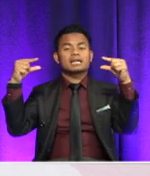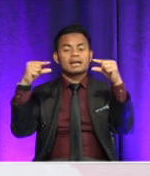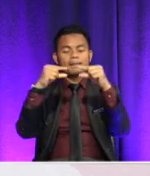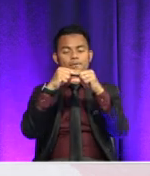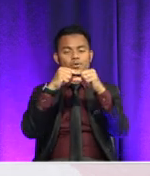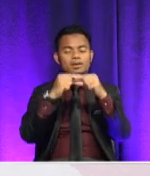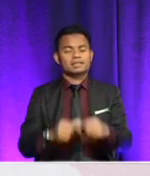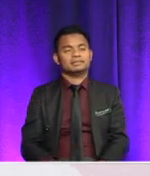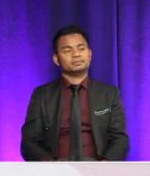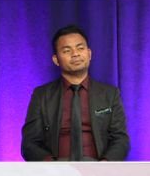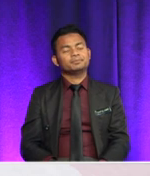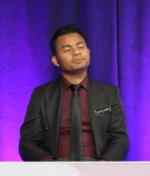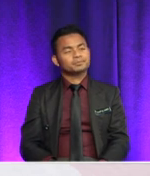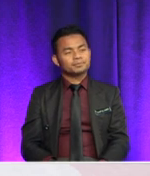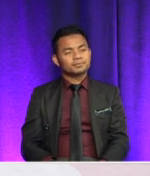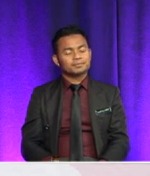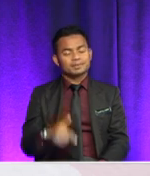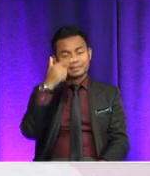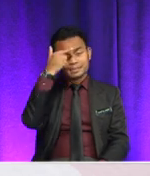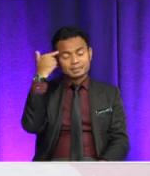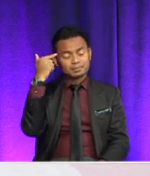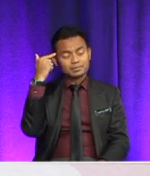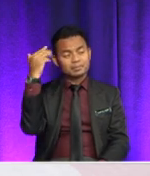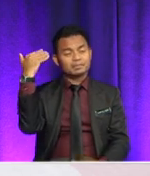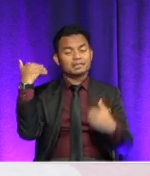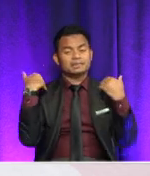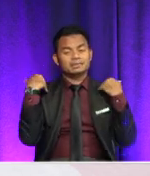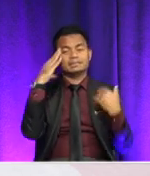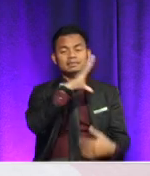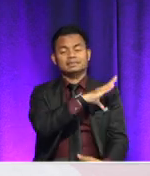gabungan juga sebab ada dan